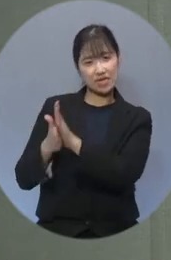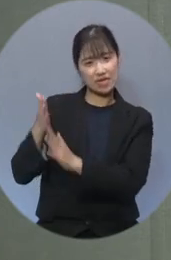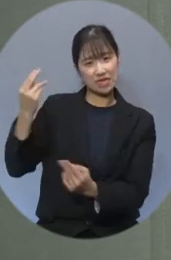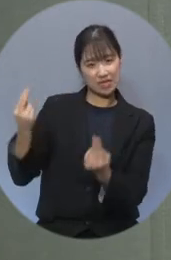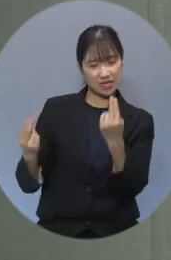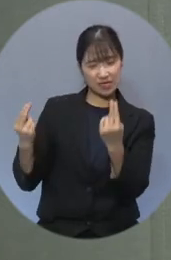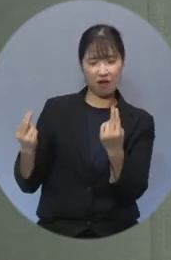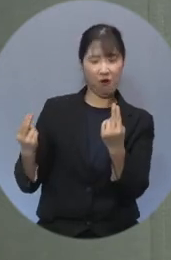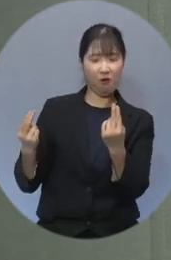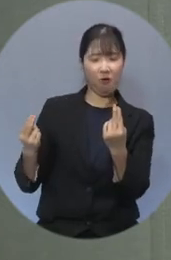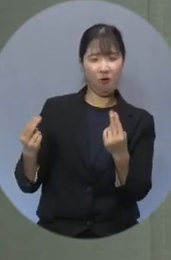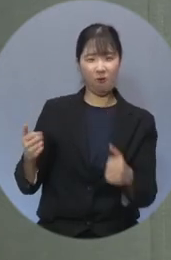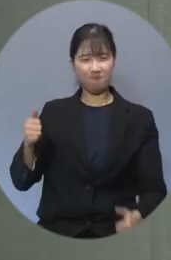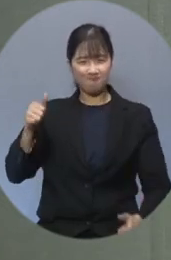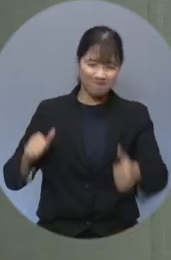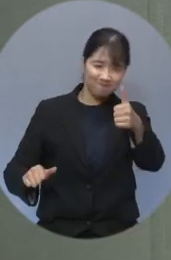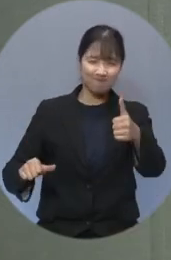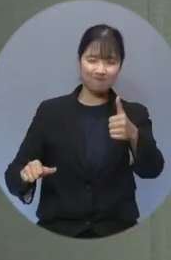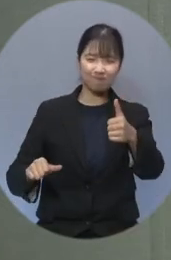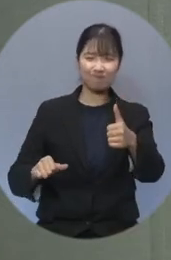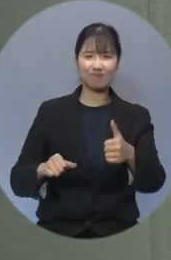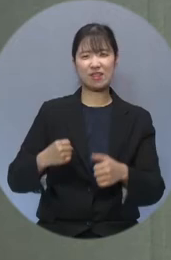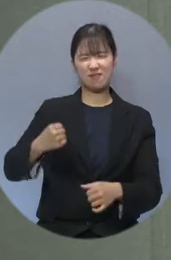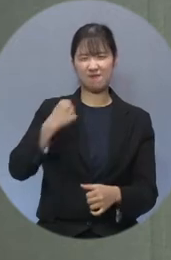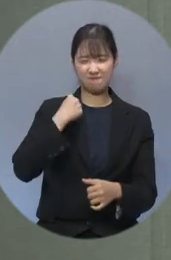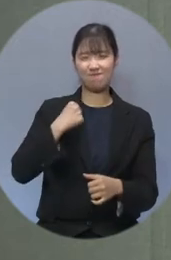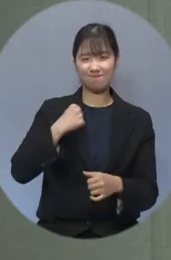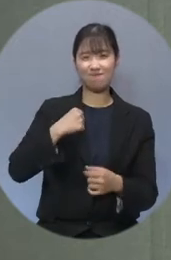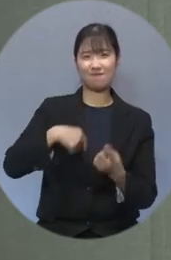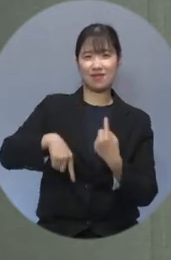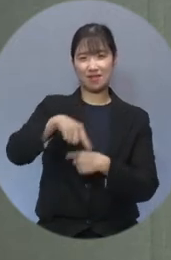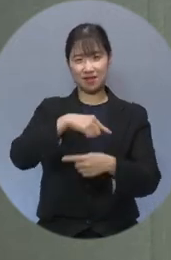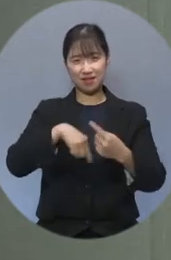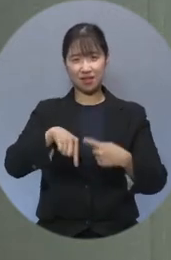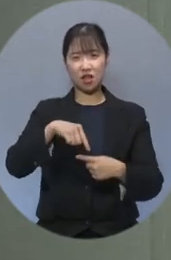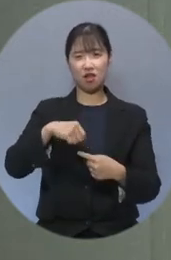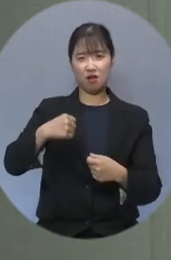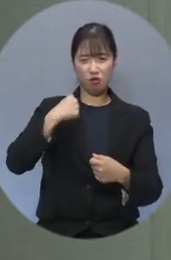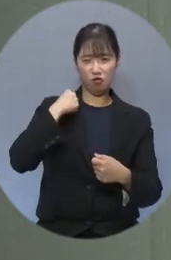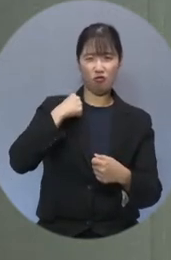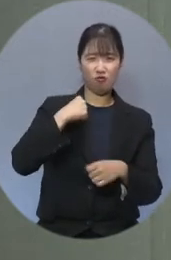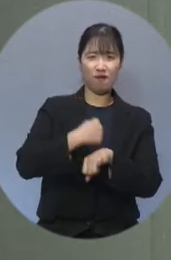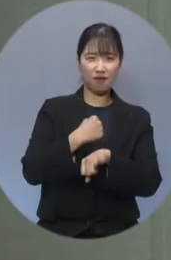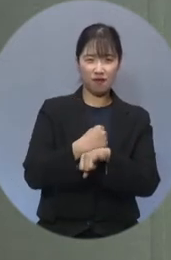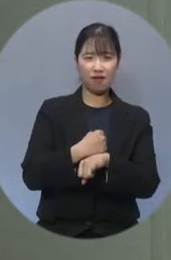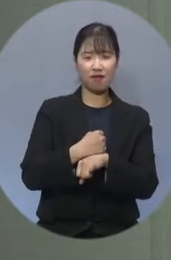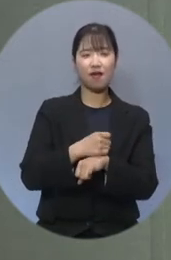못지않게 행정력을 네. 동원해서 네. 강릉 시민들의